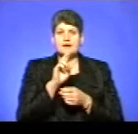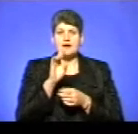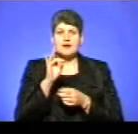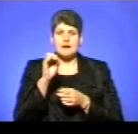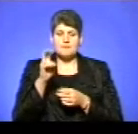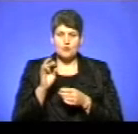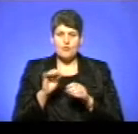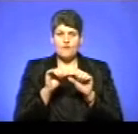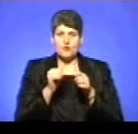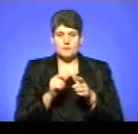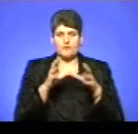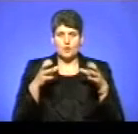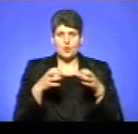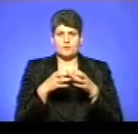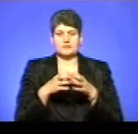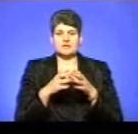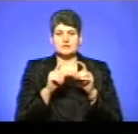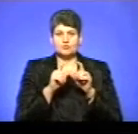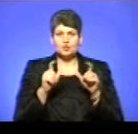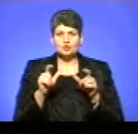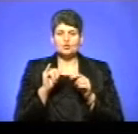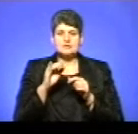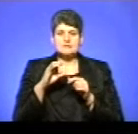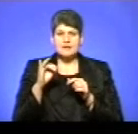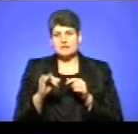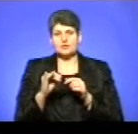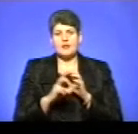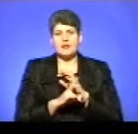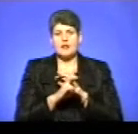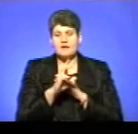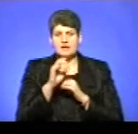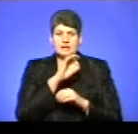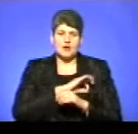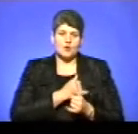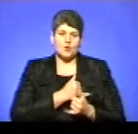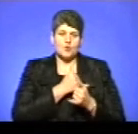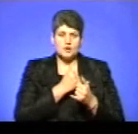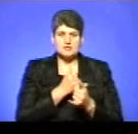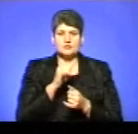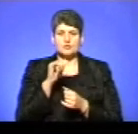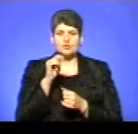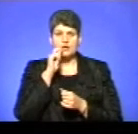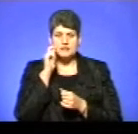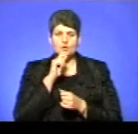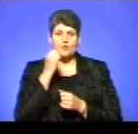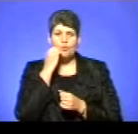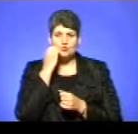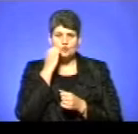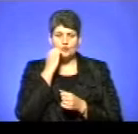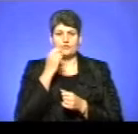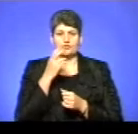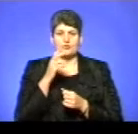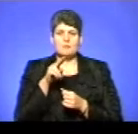комплекс історико-архітектурних споруд Свято-Успенської Почаївської лаври на користь УПЦМП. Це означає, що будівлі